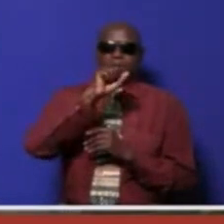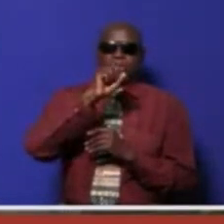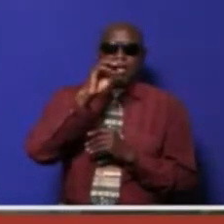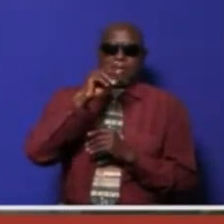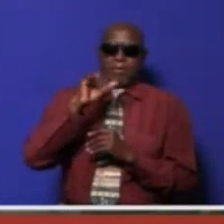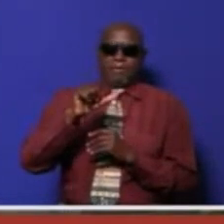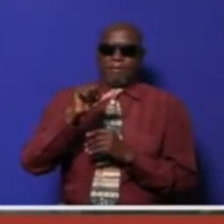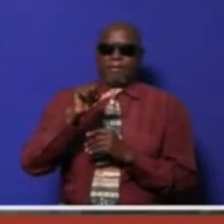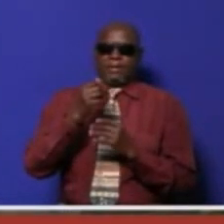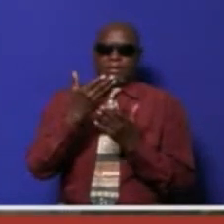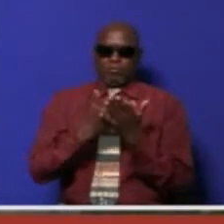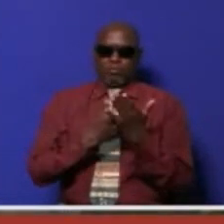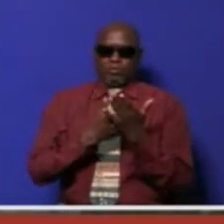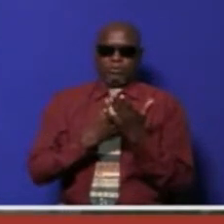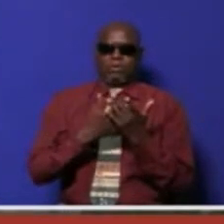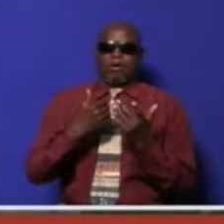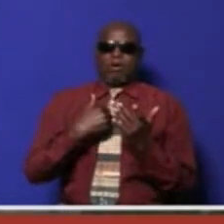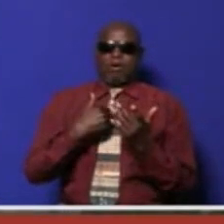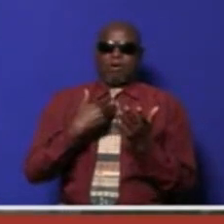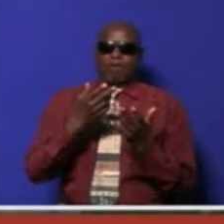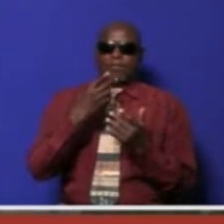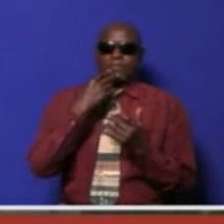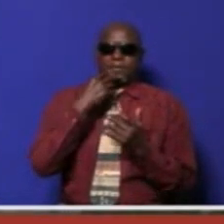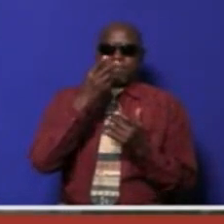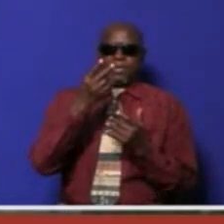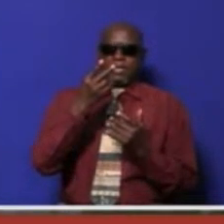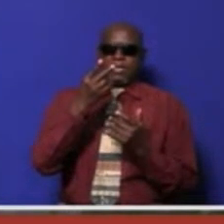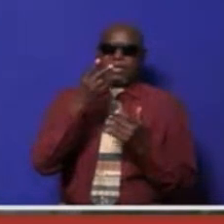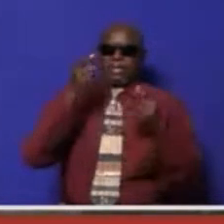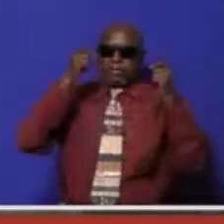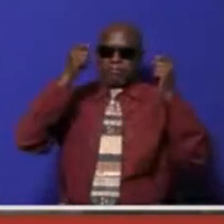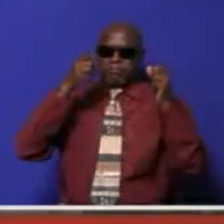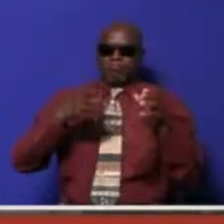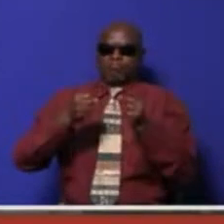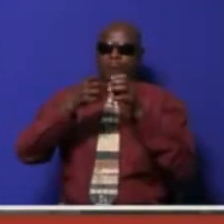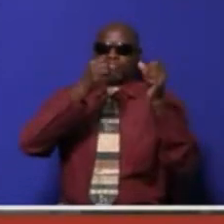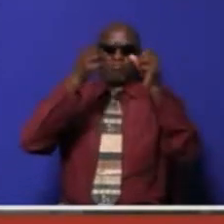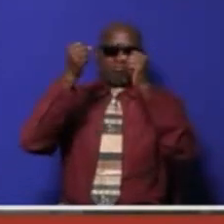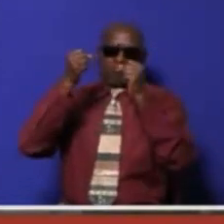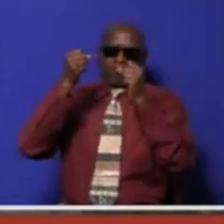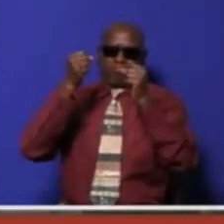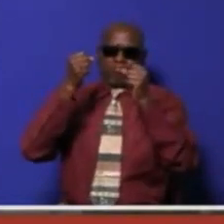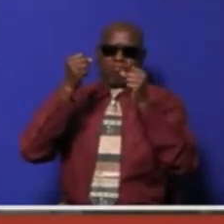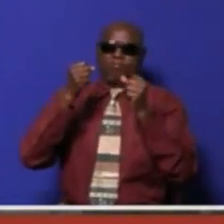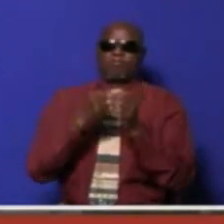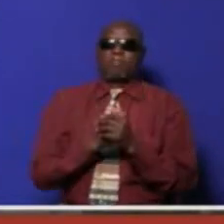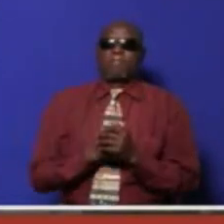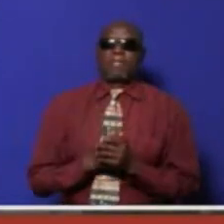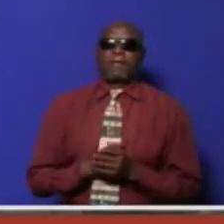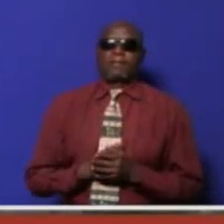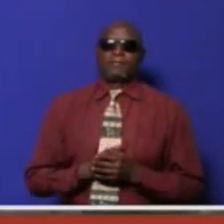angalau waandamanaji 210 walikamatwa licha ya kundi hilo kufahamishwa polisi Jumamosi tarehe 15 mwezi huu.